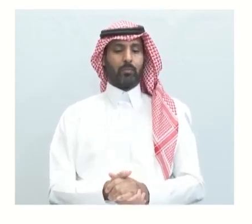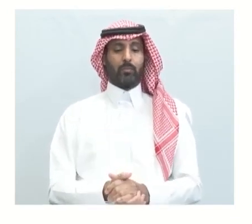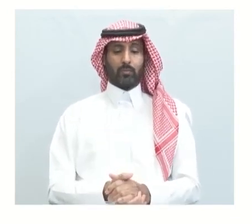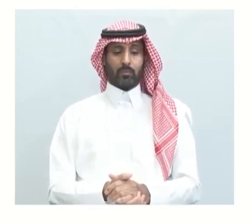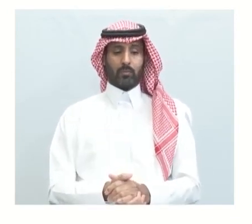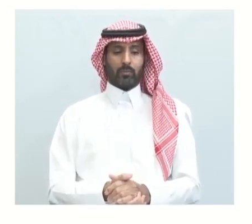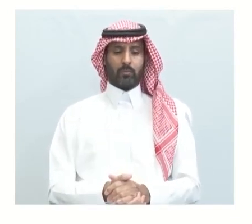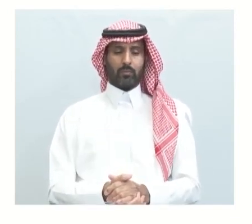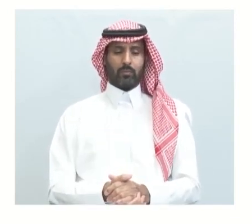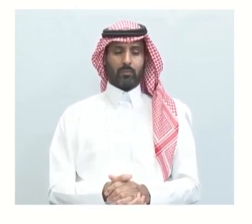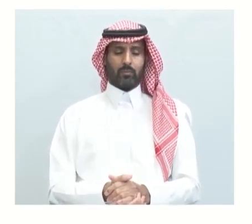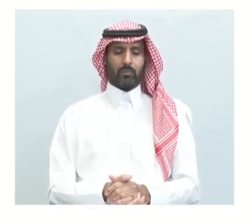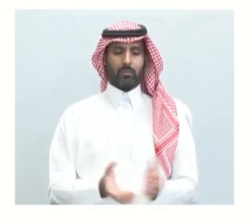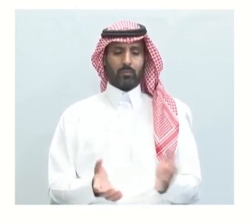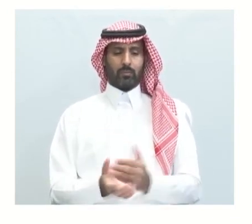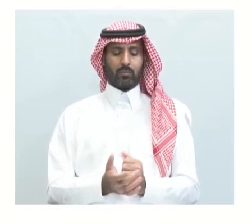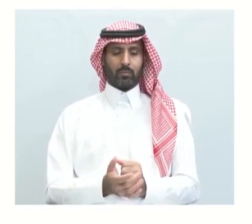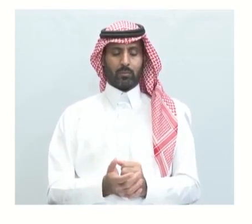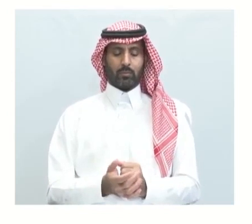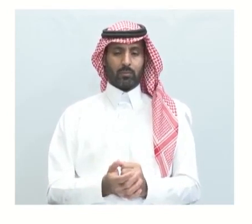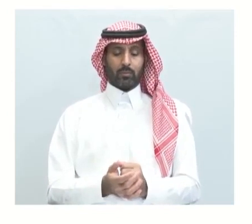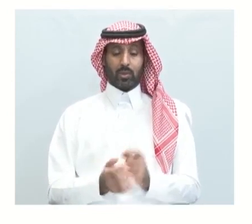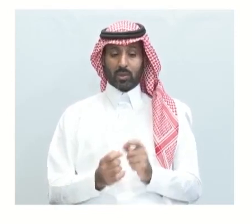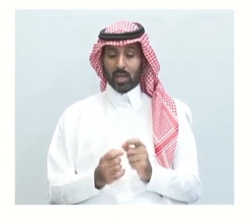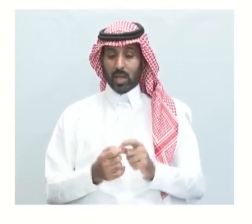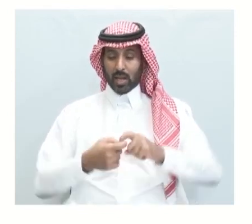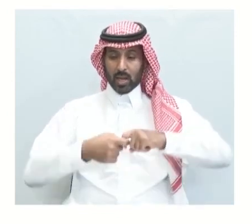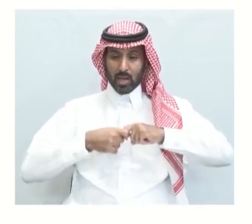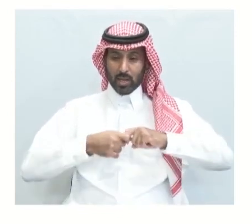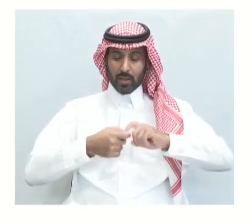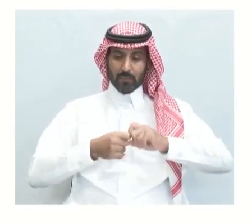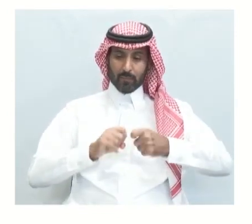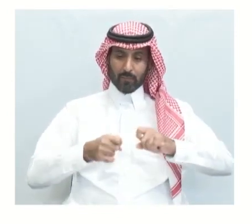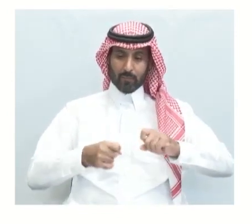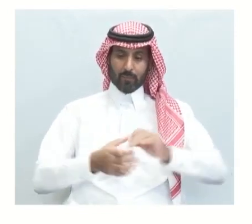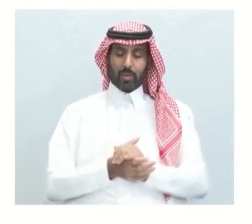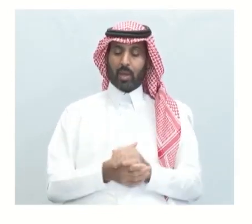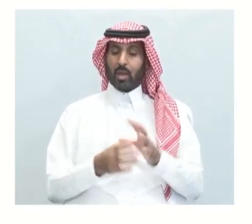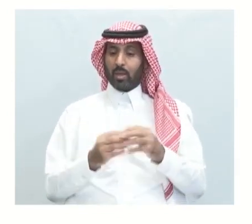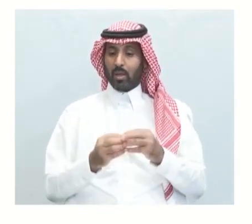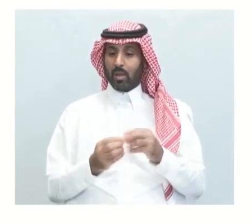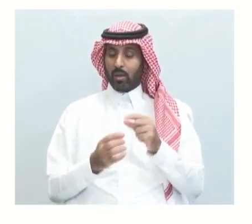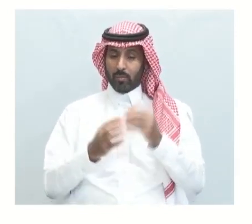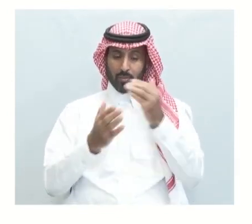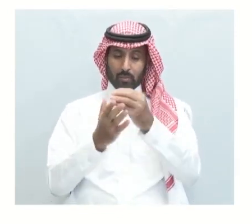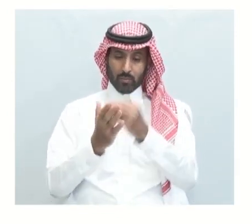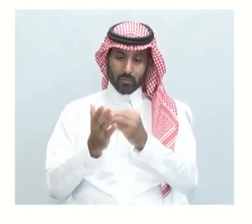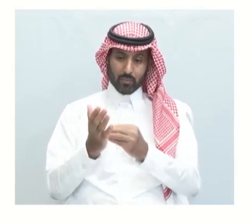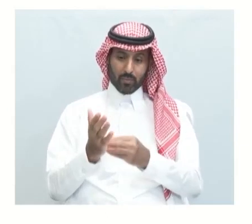تعريف اذا بعد ذلك نقوم بانشاء العقده بعد ان قمنا بالتعريف وضع في الكلاس